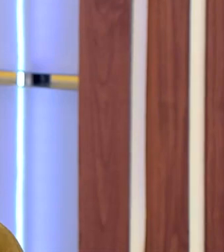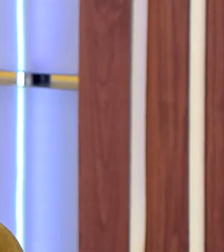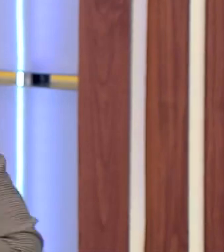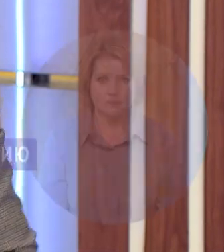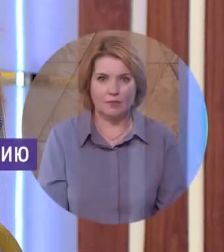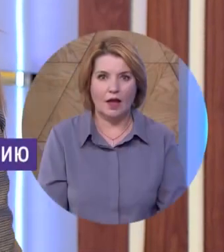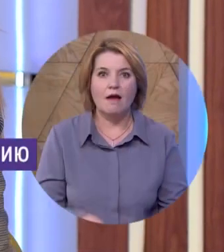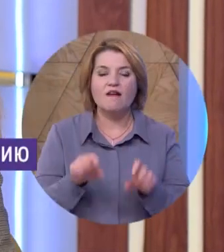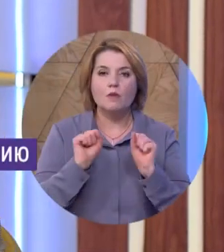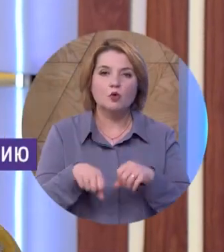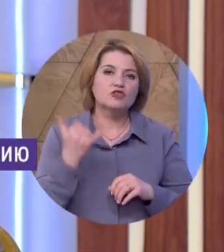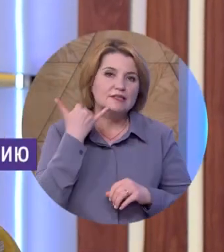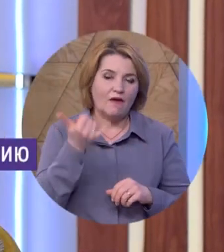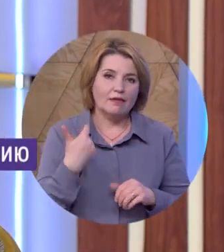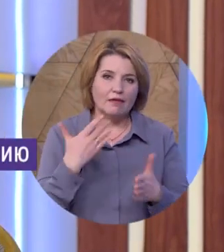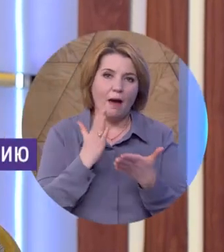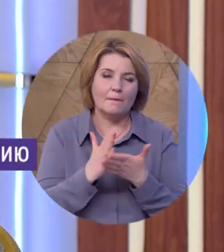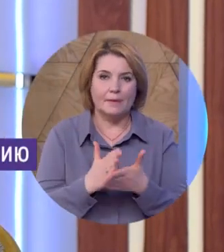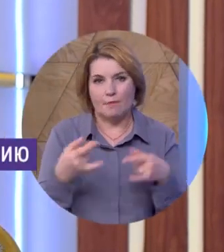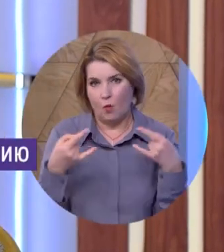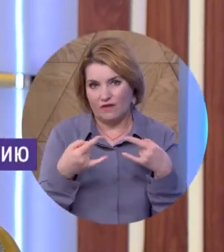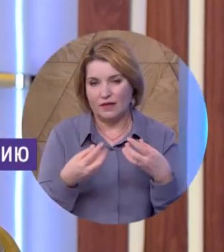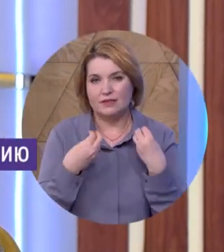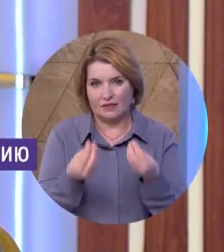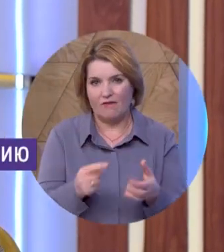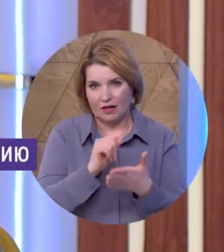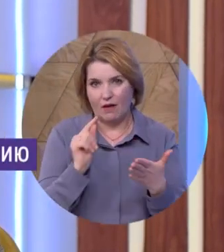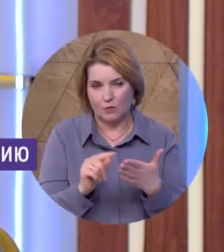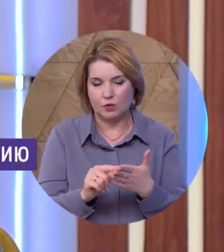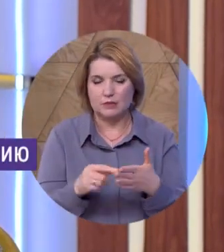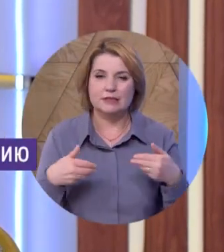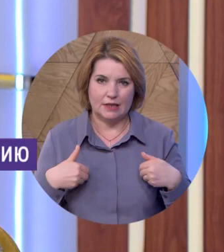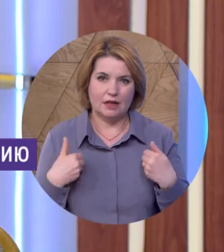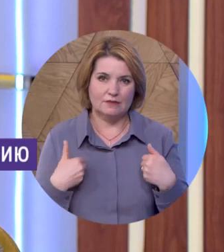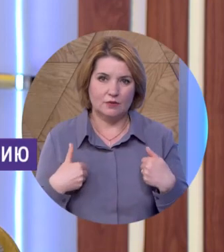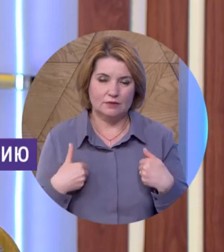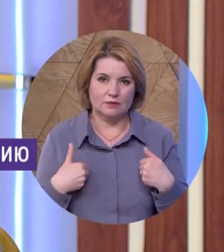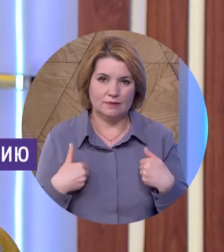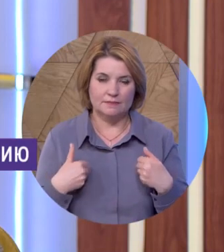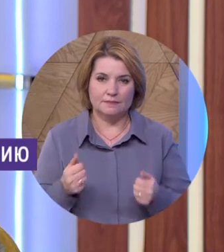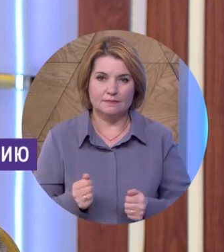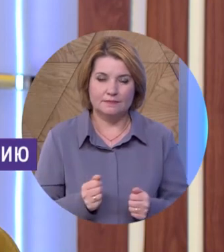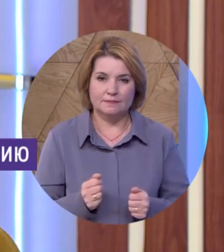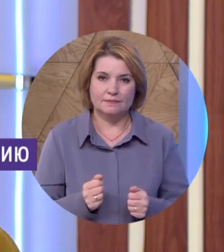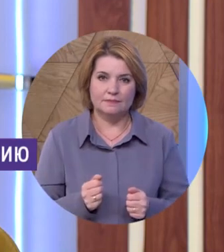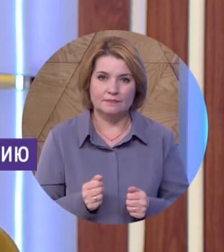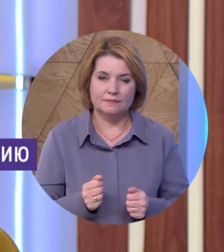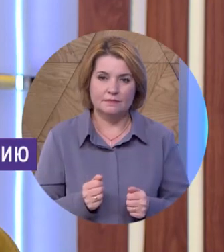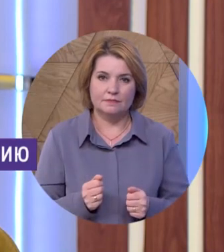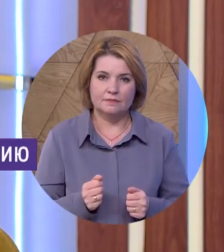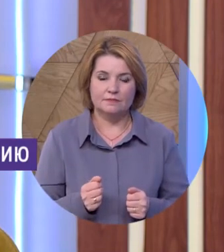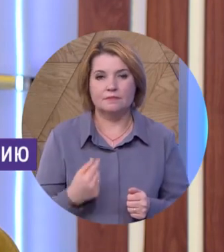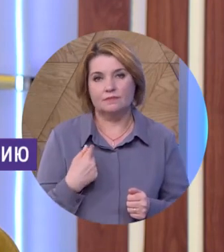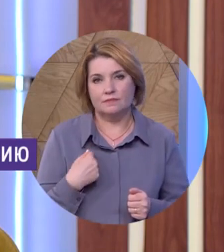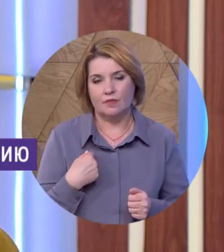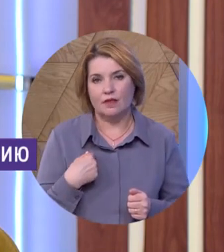Шестьсот тридцать пять, 85-72. Это телефон прямого эфира. У нас есть звонок. Здравствуйте. Здравствуйте. В детстве я